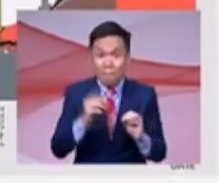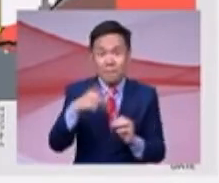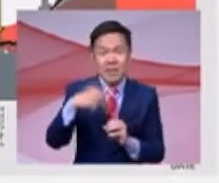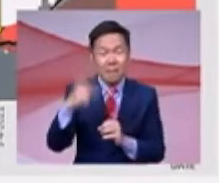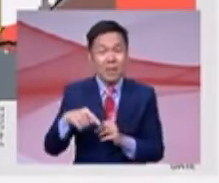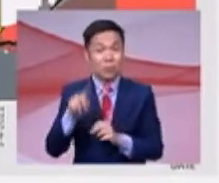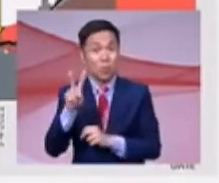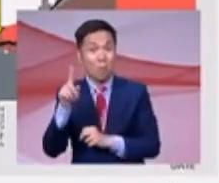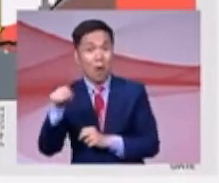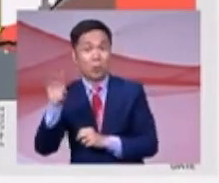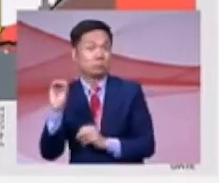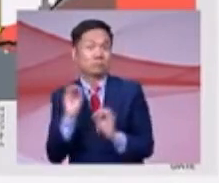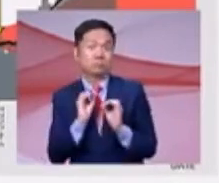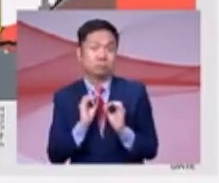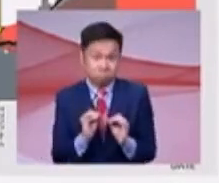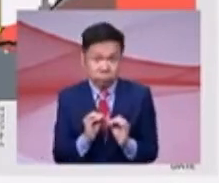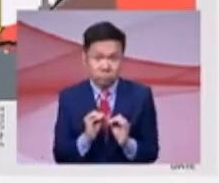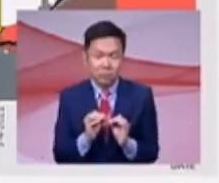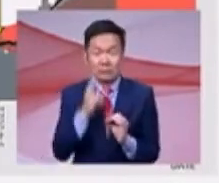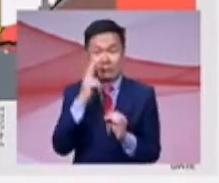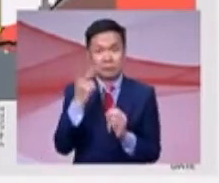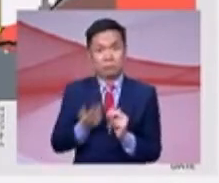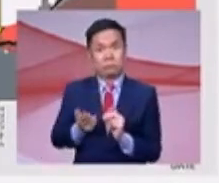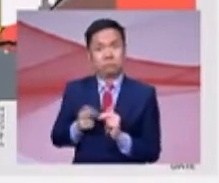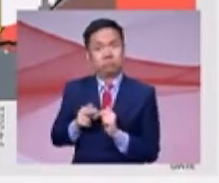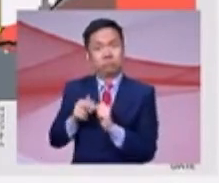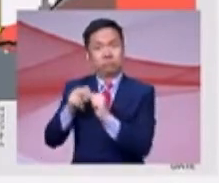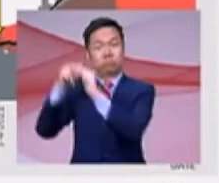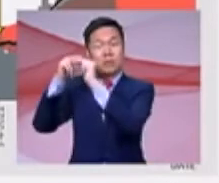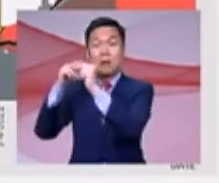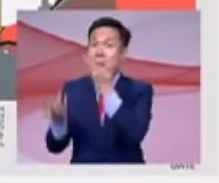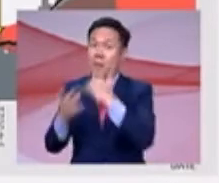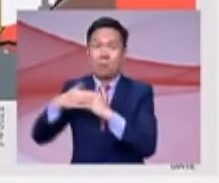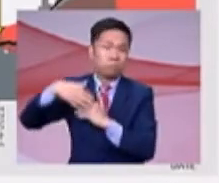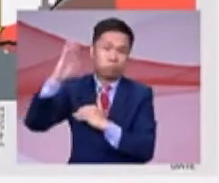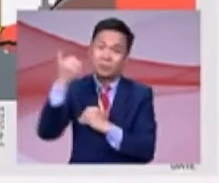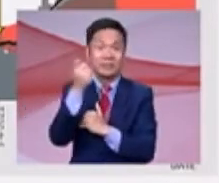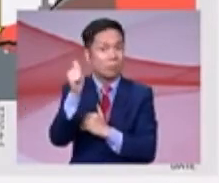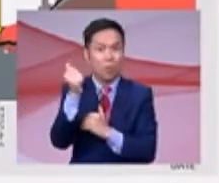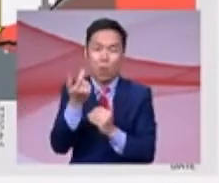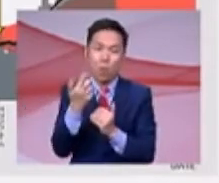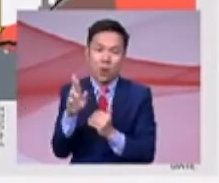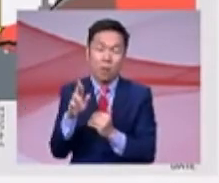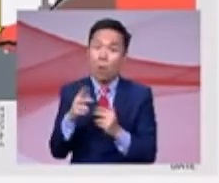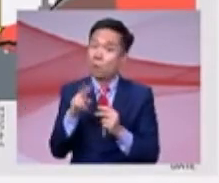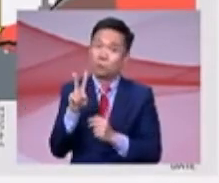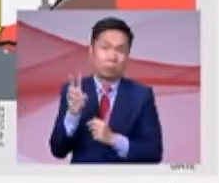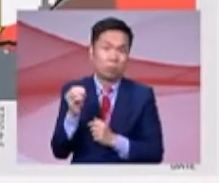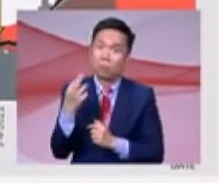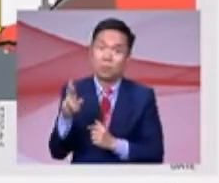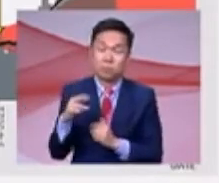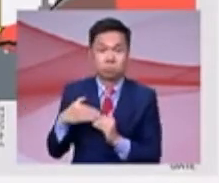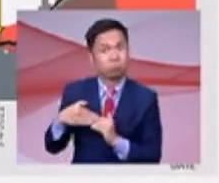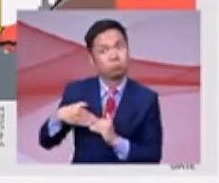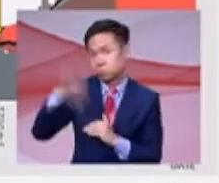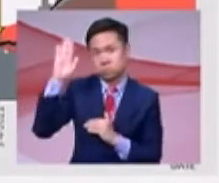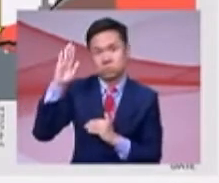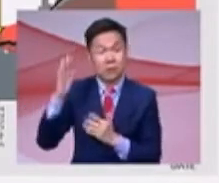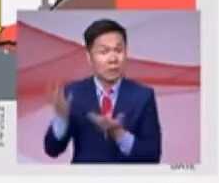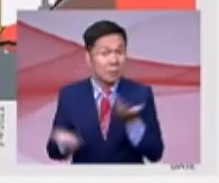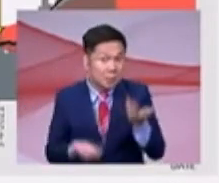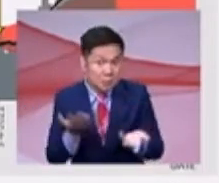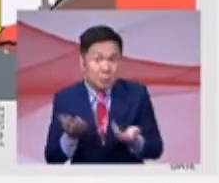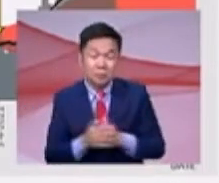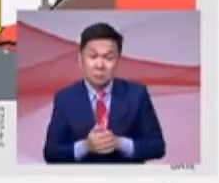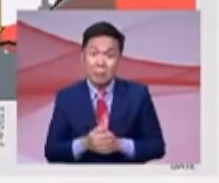PKP 2.0, kes akan meningkat mungkin 5 angka, 10,000, 20,000 dan sebagainya.